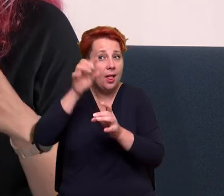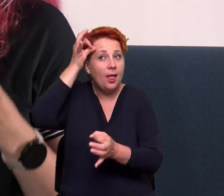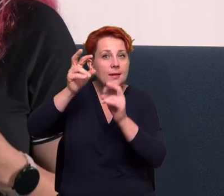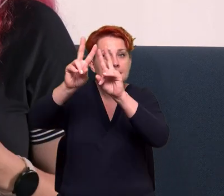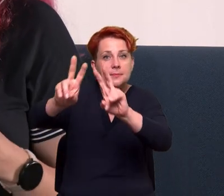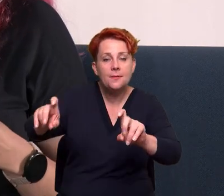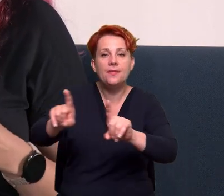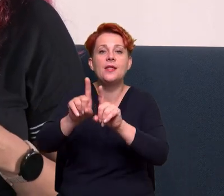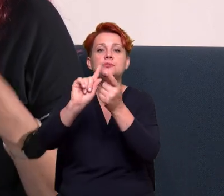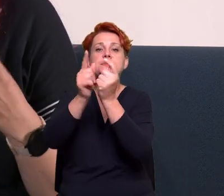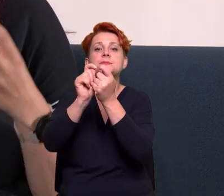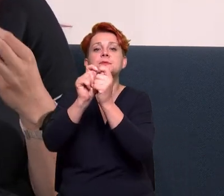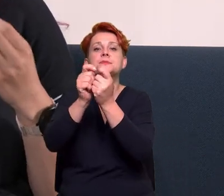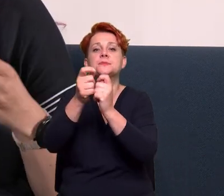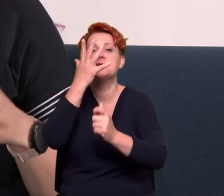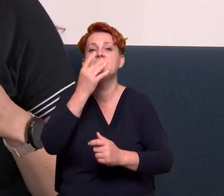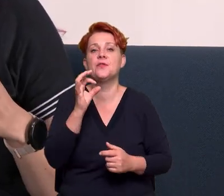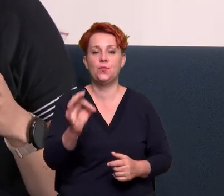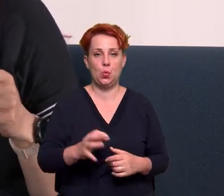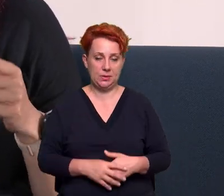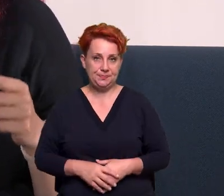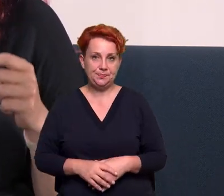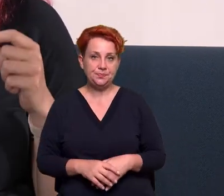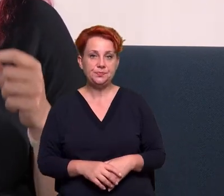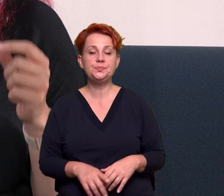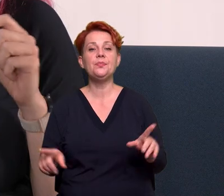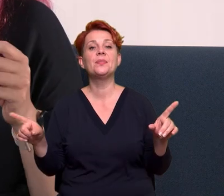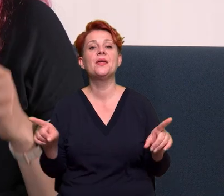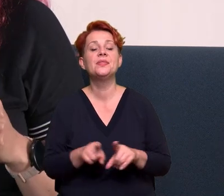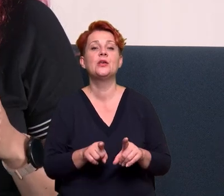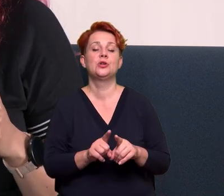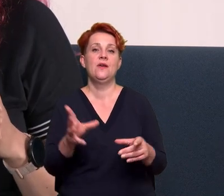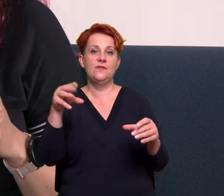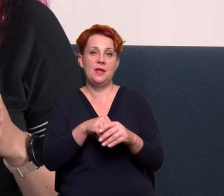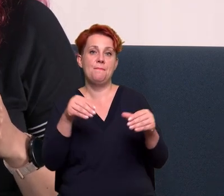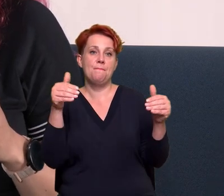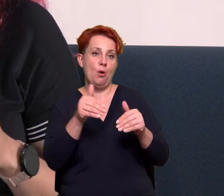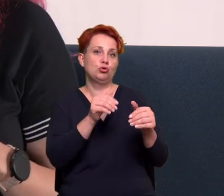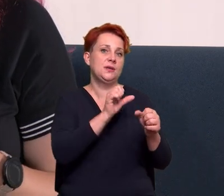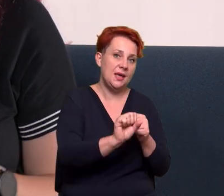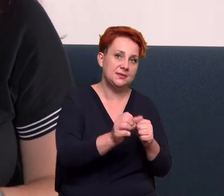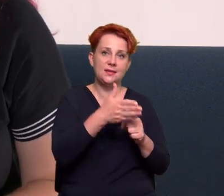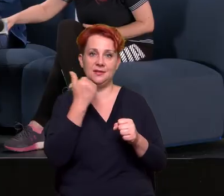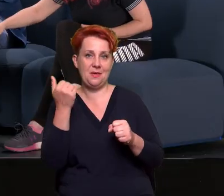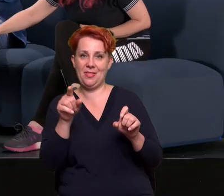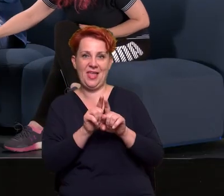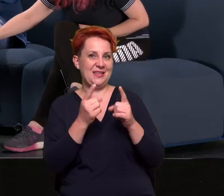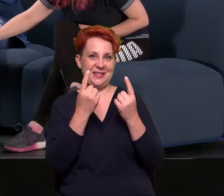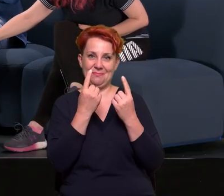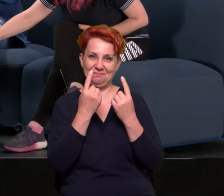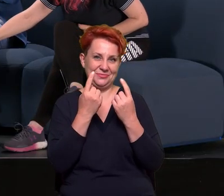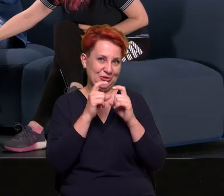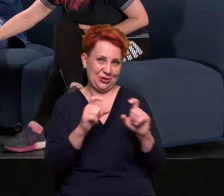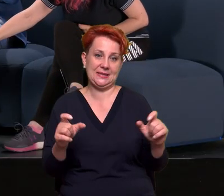modyfikować trochę ich wygląd, prawda? Mają właśnie tą niepokojącą ontologię czegoś, co naraz może istnieć i nie istnieć. Mnie, proszę